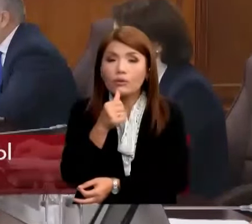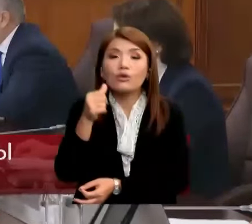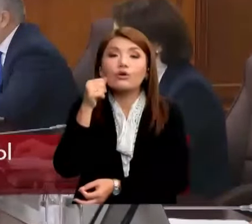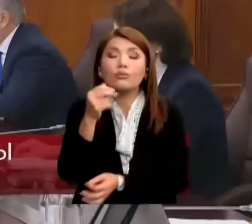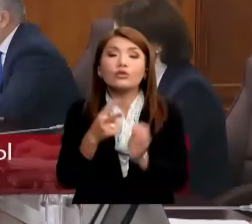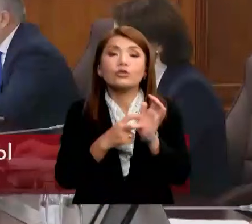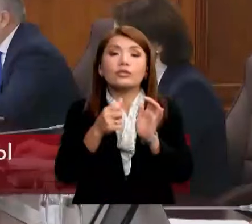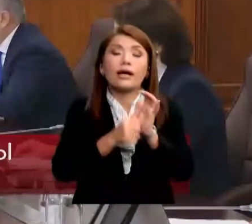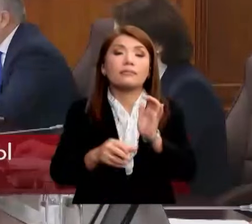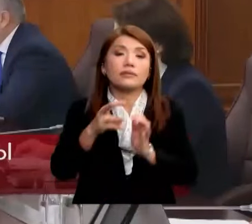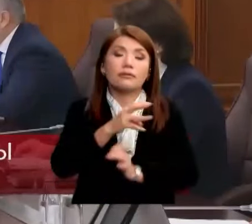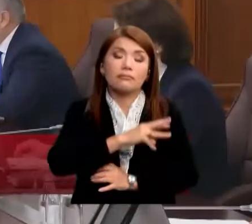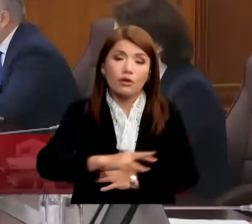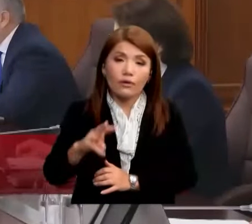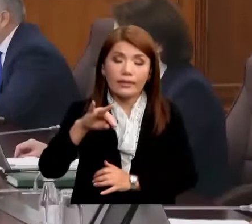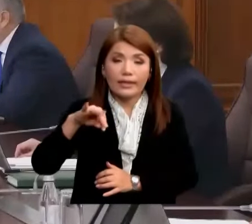760